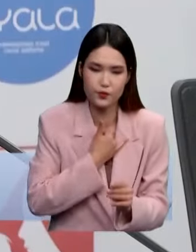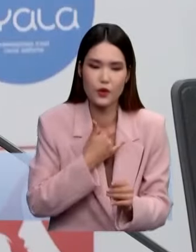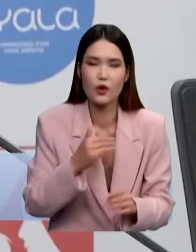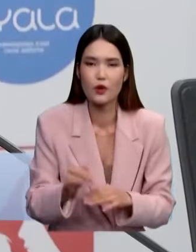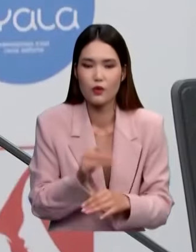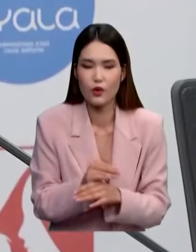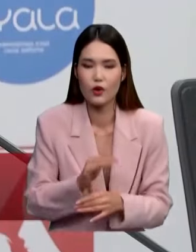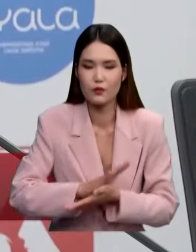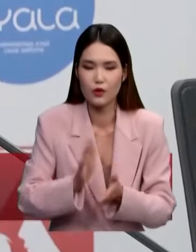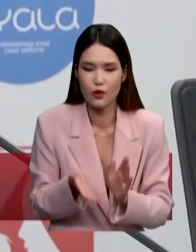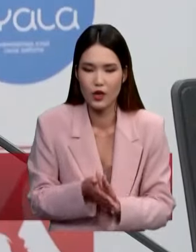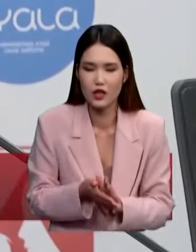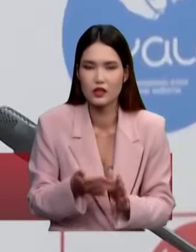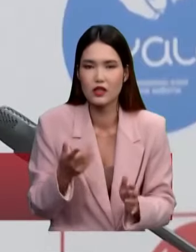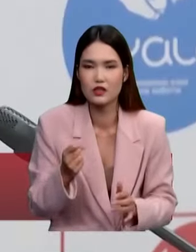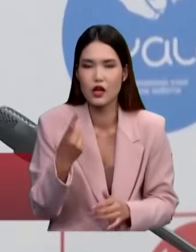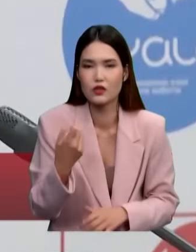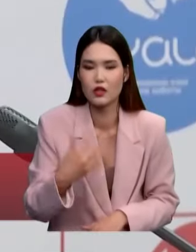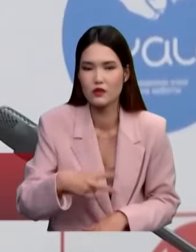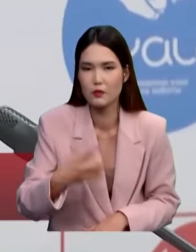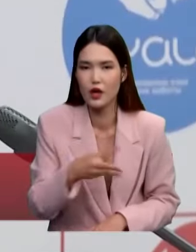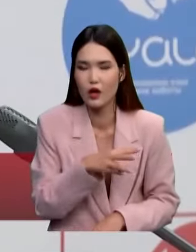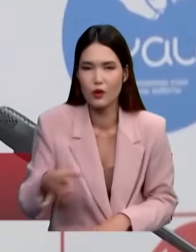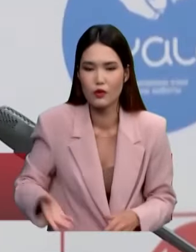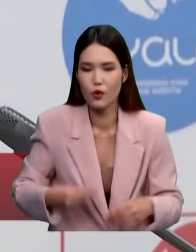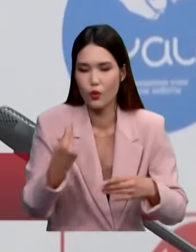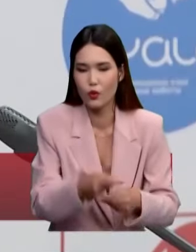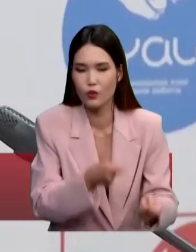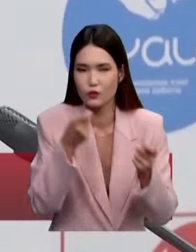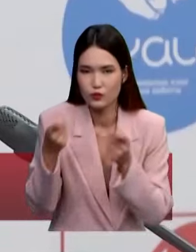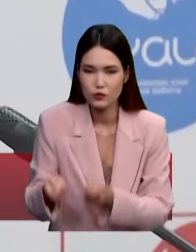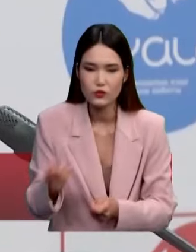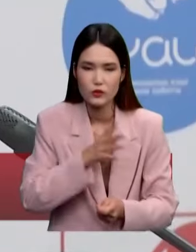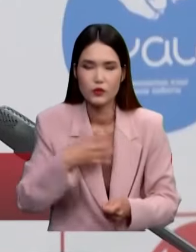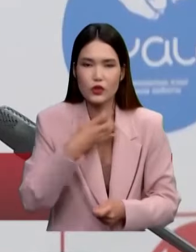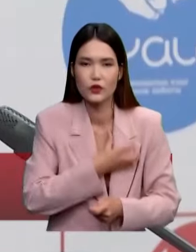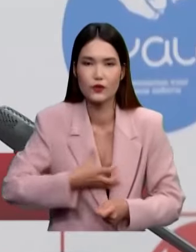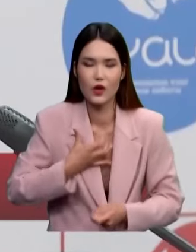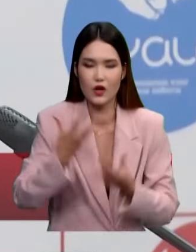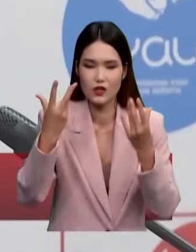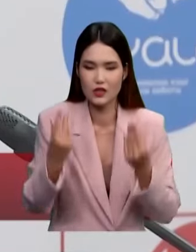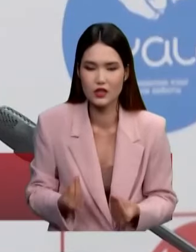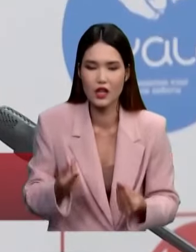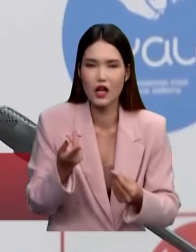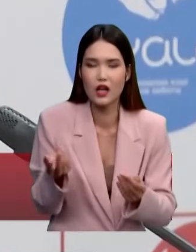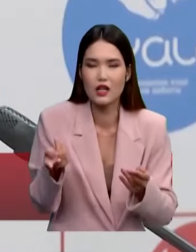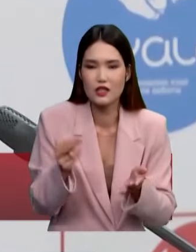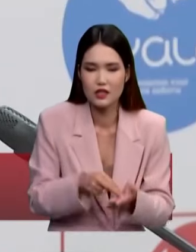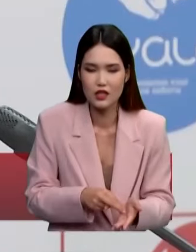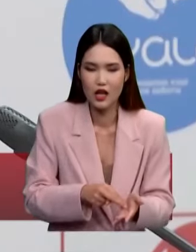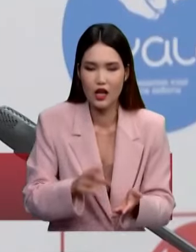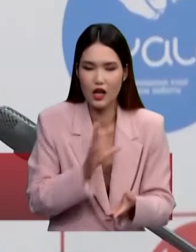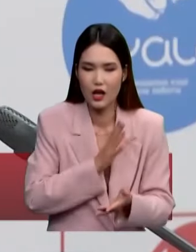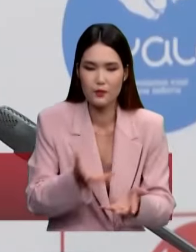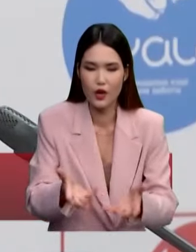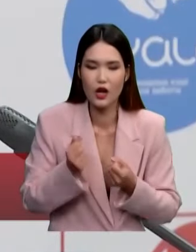оборудование на сумму 125 миллионов. И сегодня был реализован еще один вот важный проект, свидетелем которого мы стали. Это